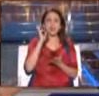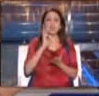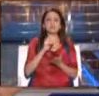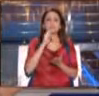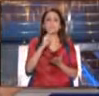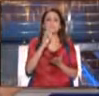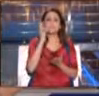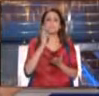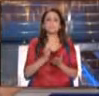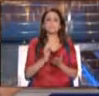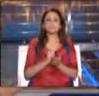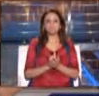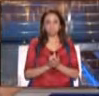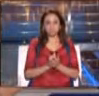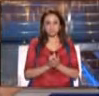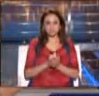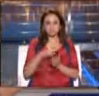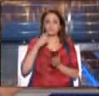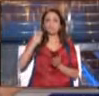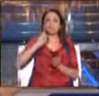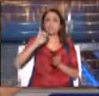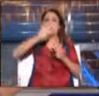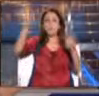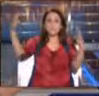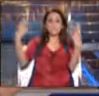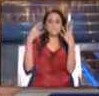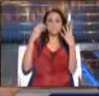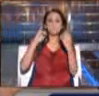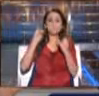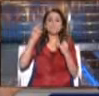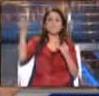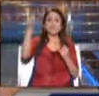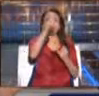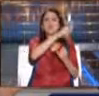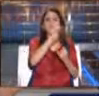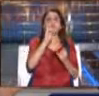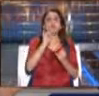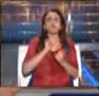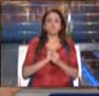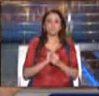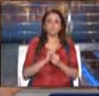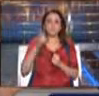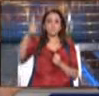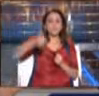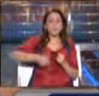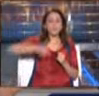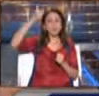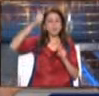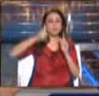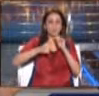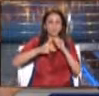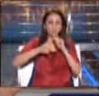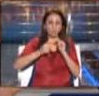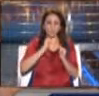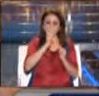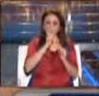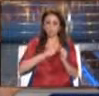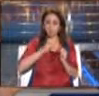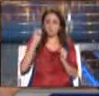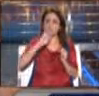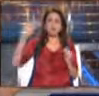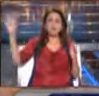امامك. لابد ان تكون مصلحة المشاهد، والمشاهد هو الشيء الاول في برنامجك. يعني